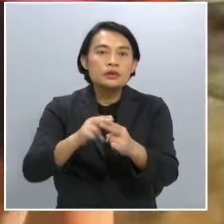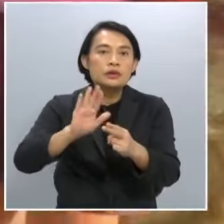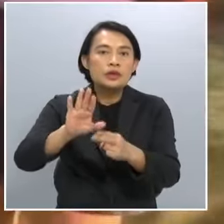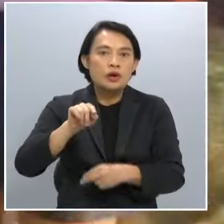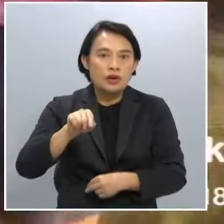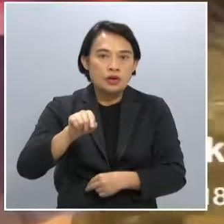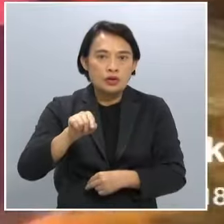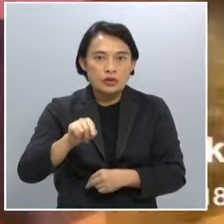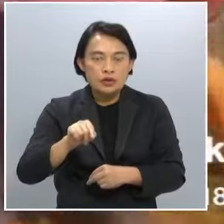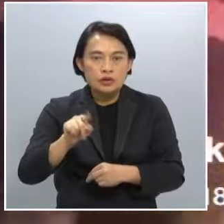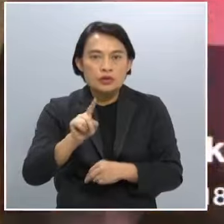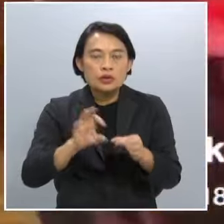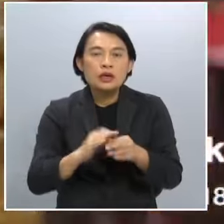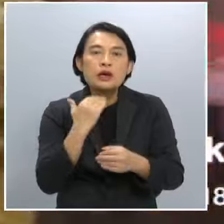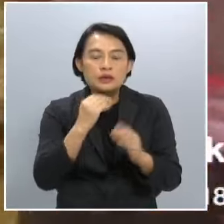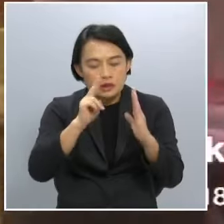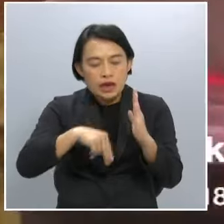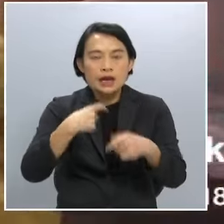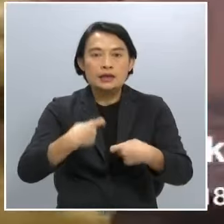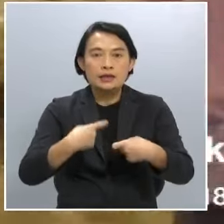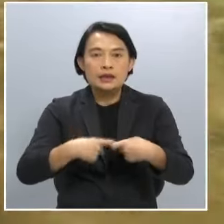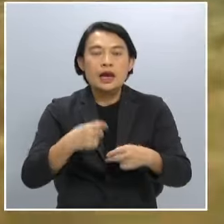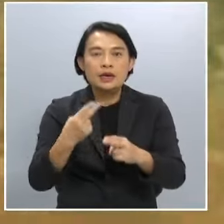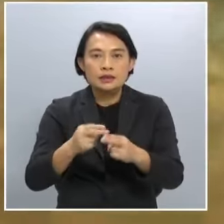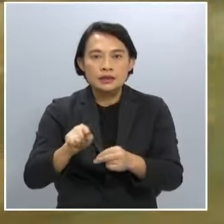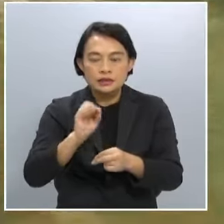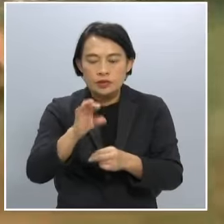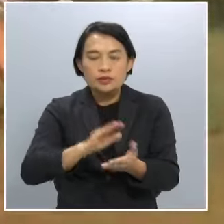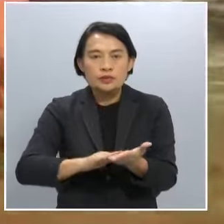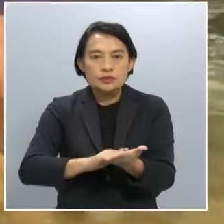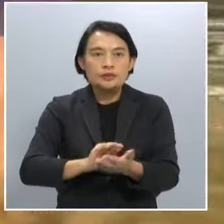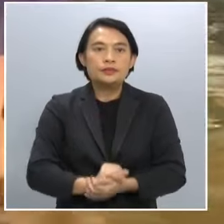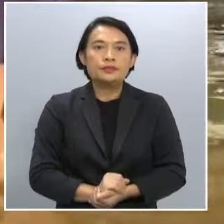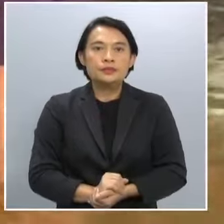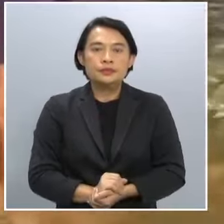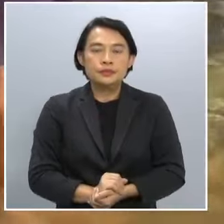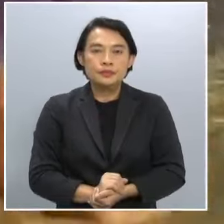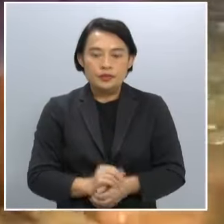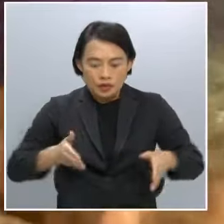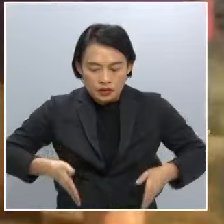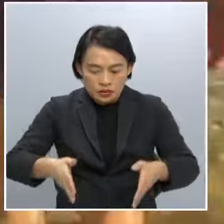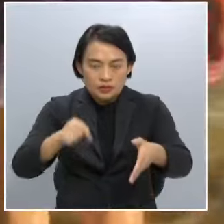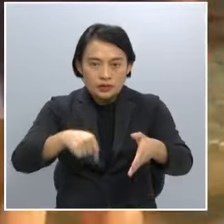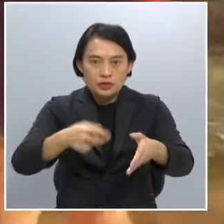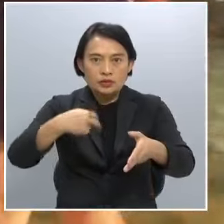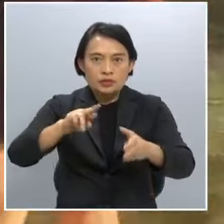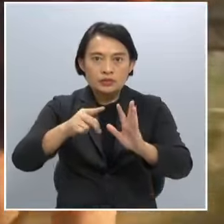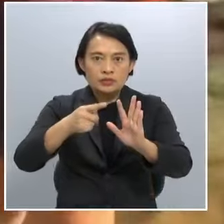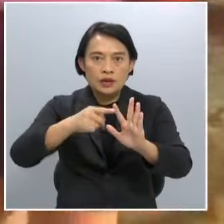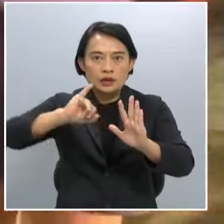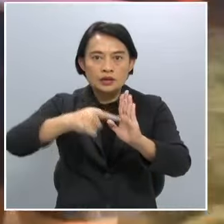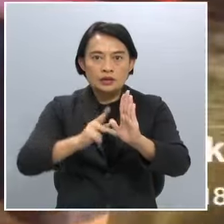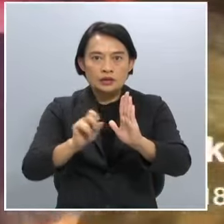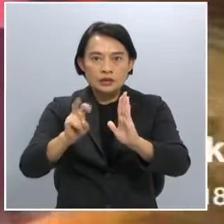จะอาจยากสักนิดนึงนะครับคือส่วนที่ถนนประจักษ์ศิลปาคมนะครับระดับน้ำท่วมเนี่ยยังคงปริมาณเท่าเดิม